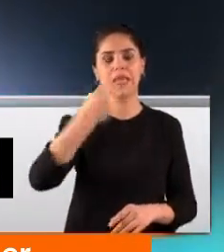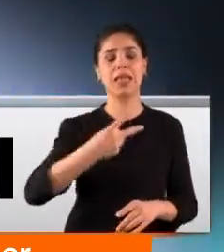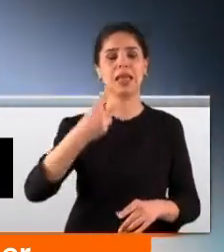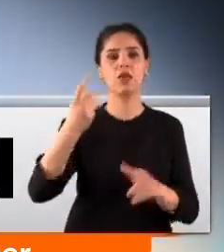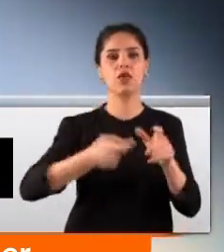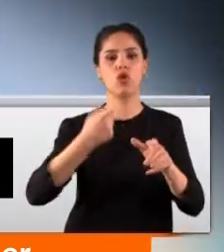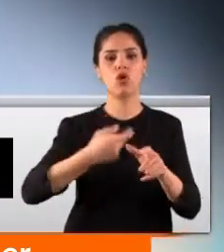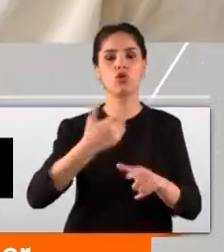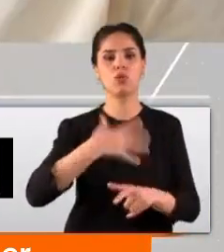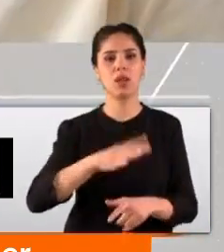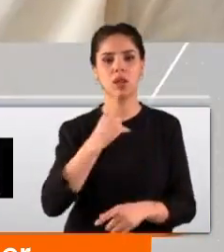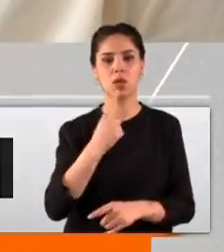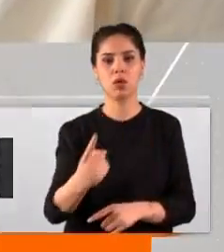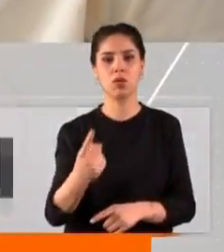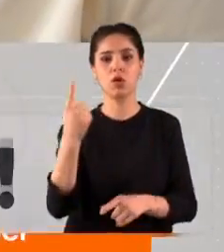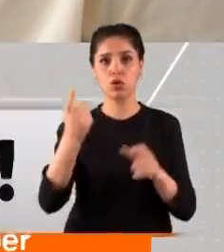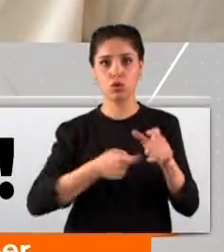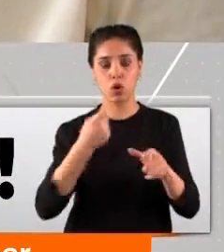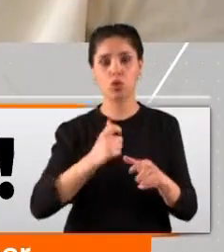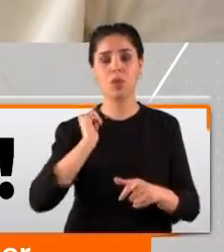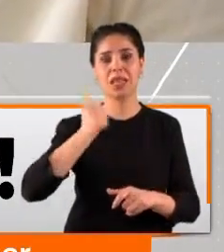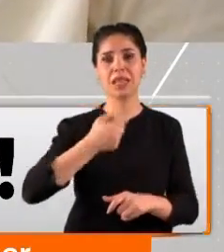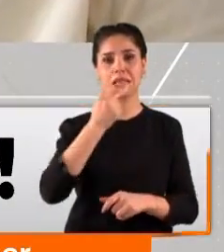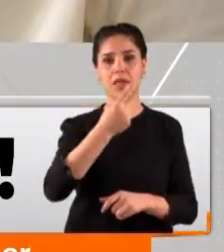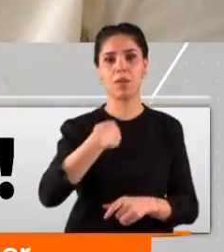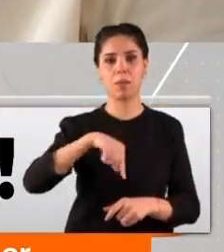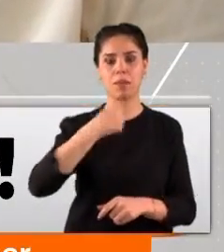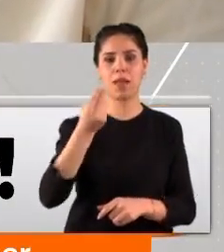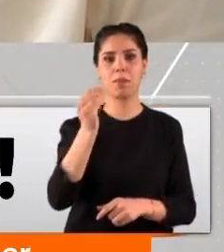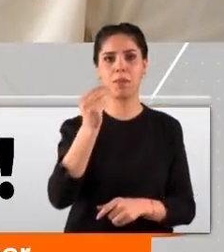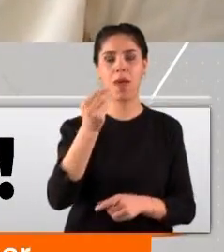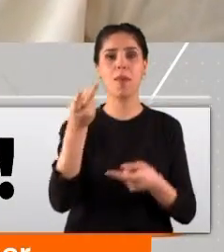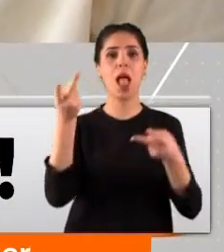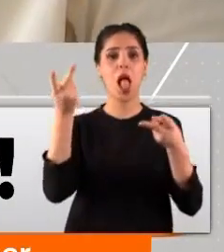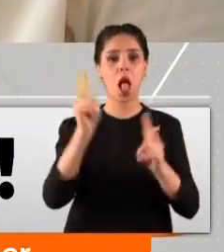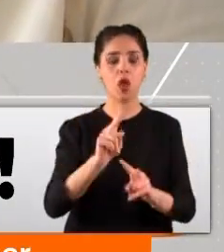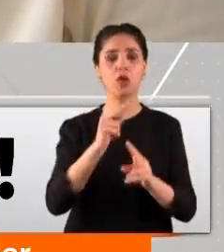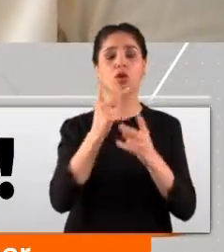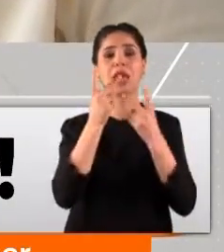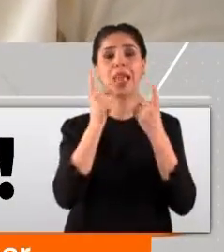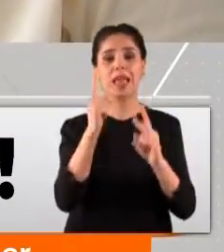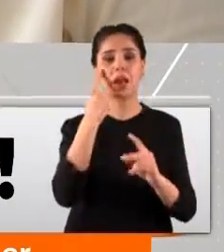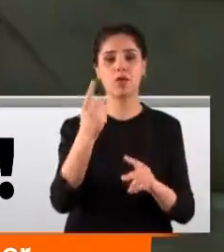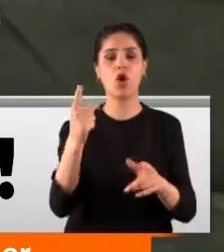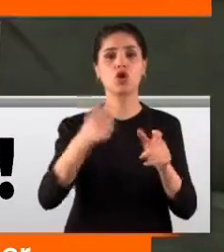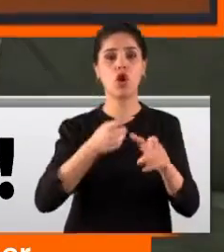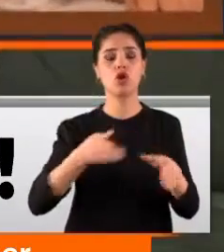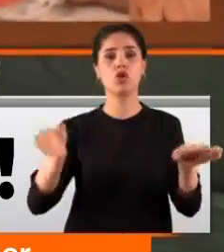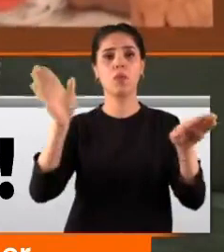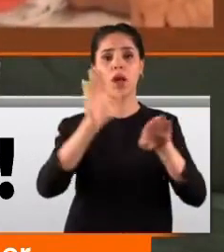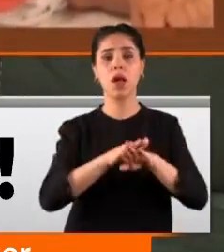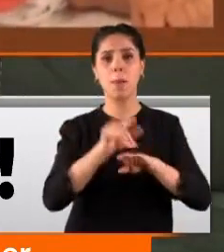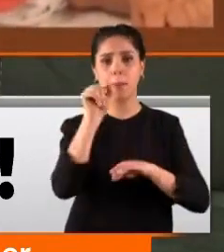soruşturmanın açılmasını talep etti. Ancak soruşturma savcımız biz bebeği öldürdük itirafına rağmen soruşturmayı kapattı. Taksirle